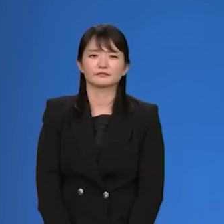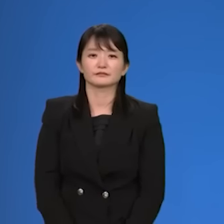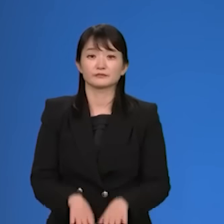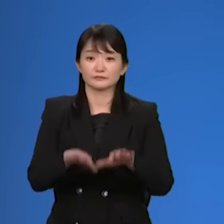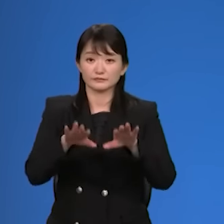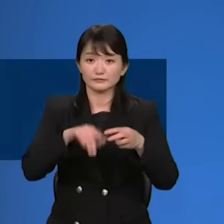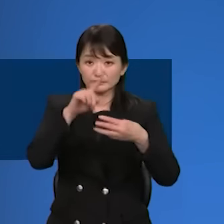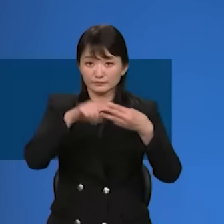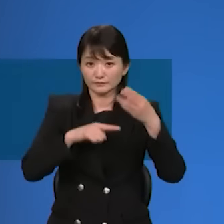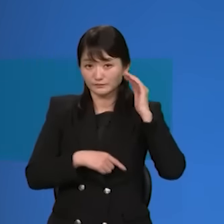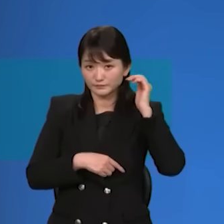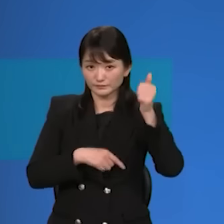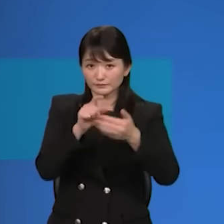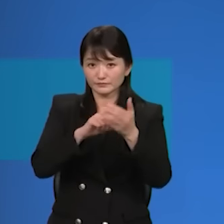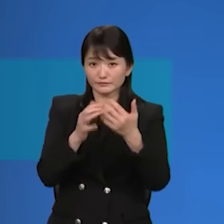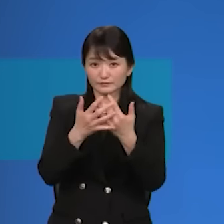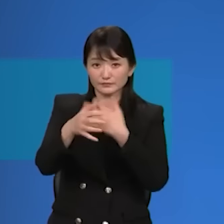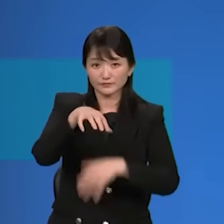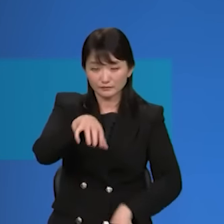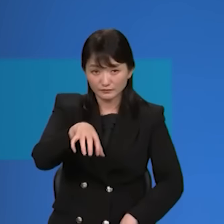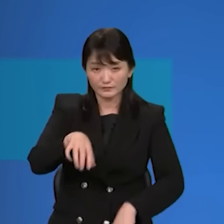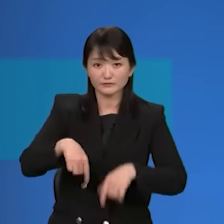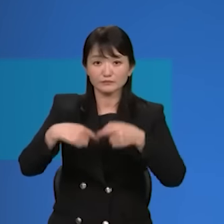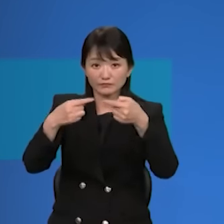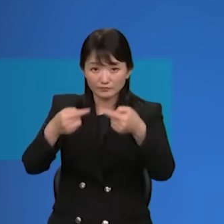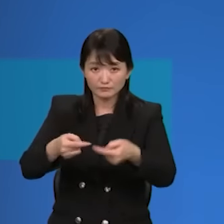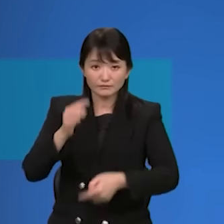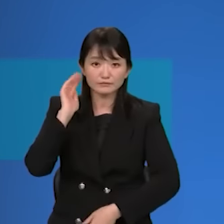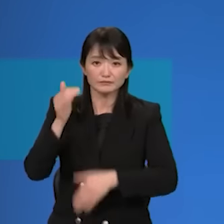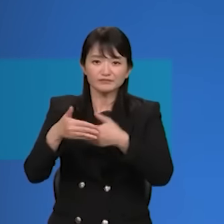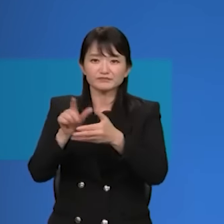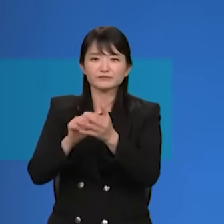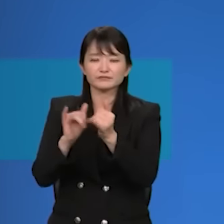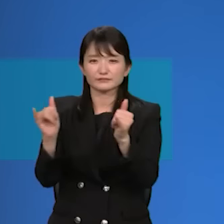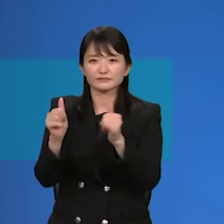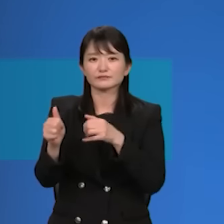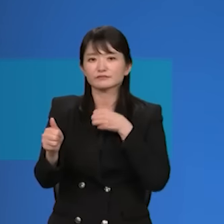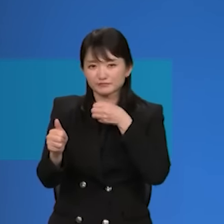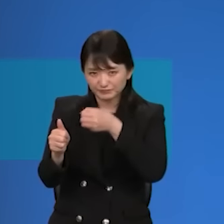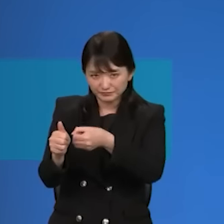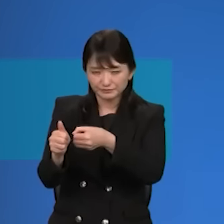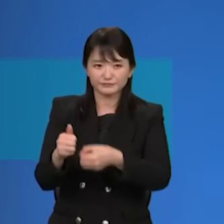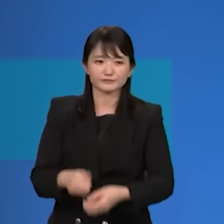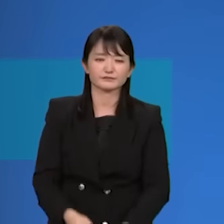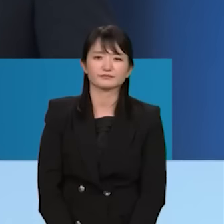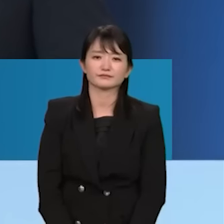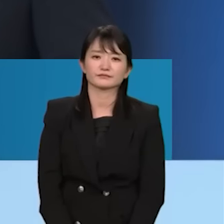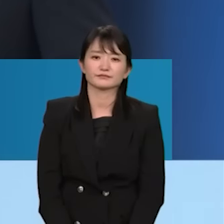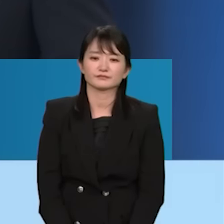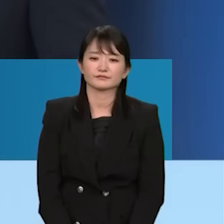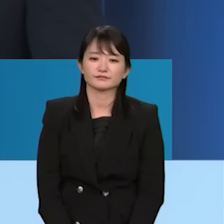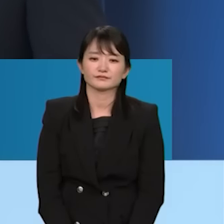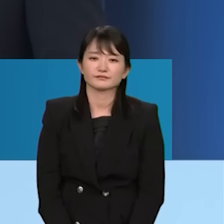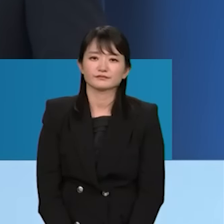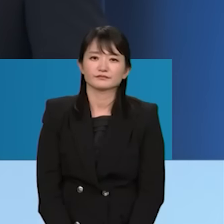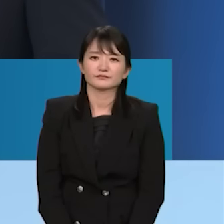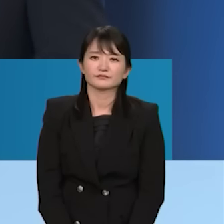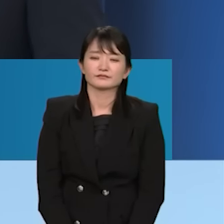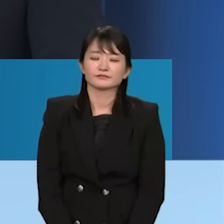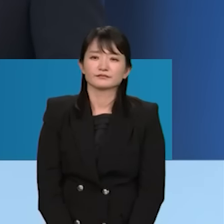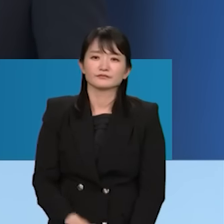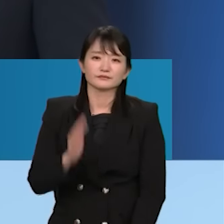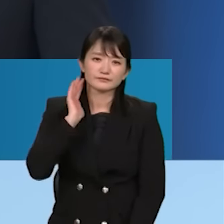계속해서 오늘 윤석열 대통령의 기자회견 현장에 있었던 대통령실 취재 기자를 연결하겠습니다. 김태형 기자가 나가 있습니다. 자,